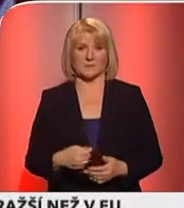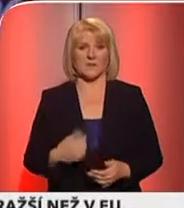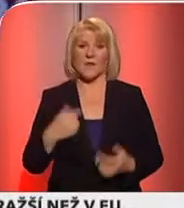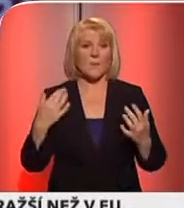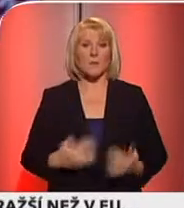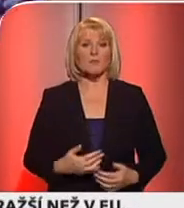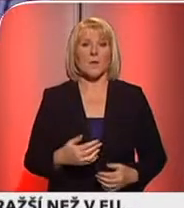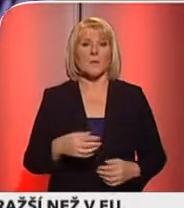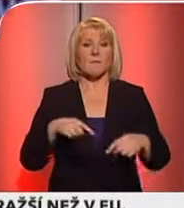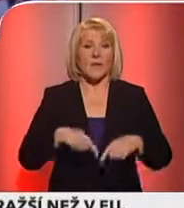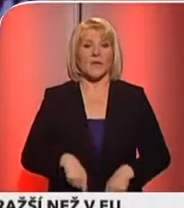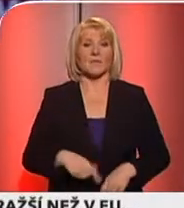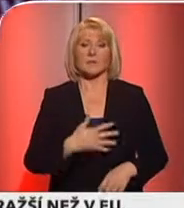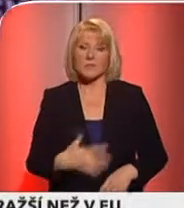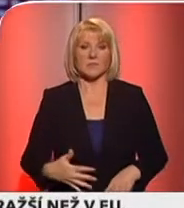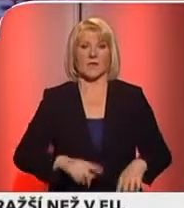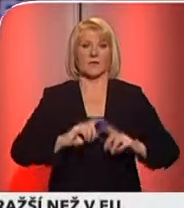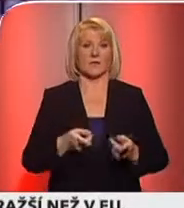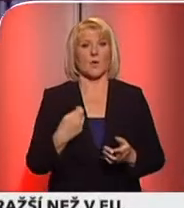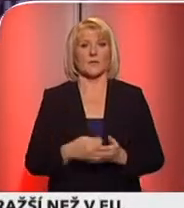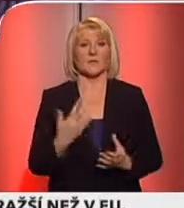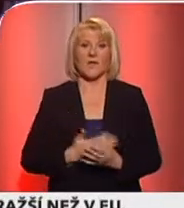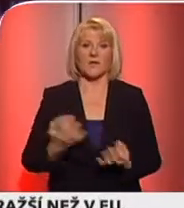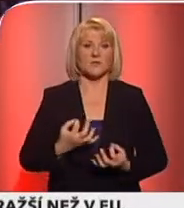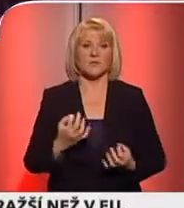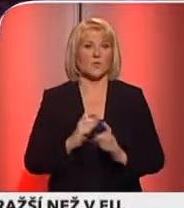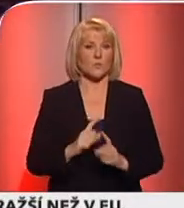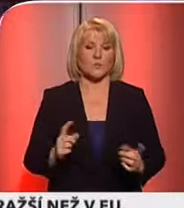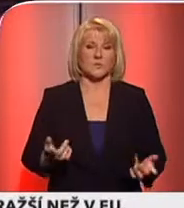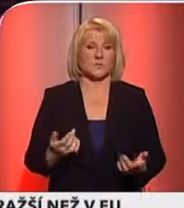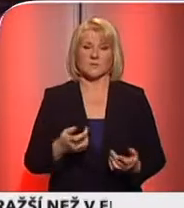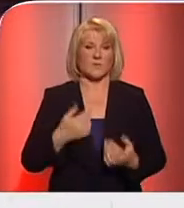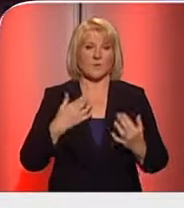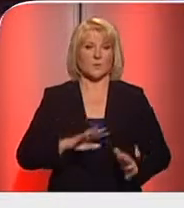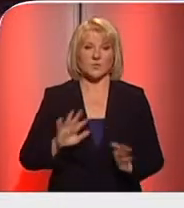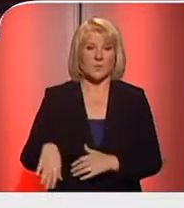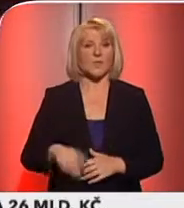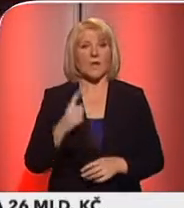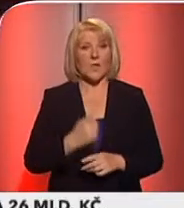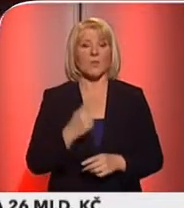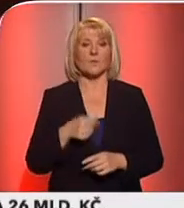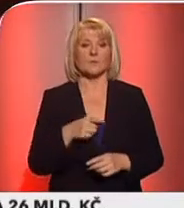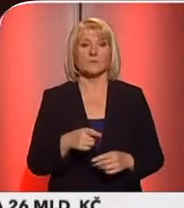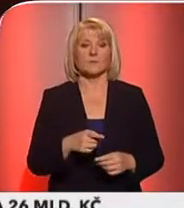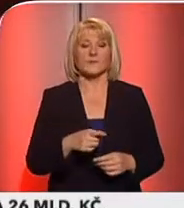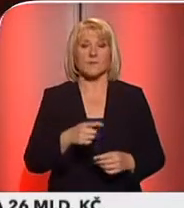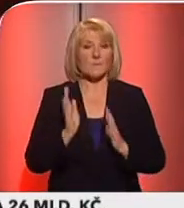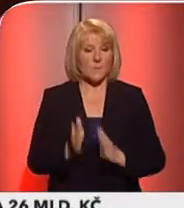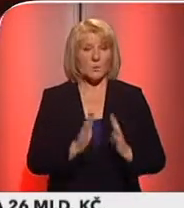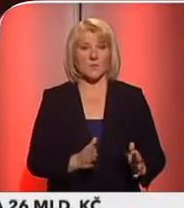majetkových přiznáních. Nebavím se o některých typech daní, o kterých si myslíme svoje. Ale skutečně ten elementární pořádek,